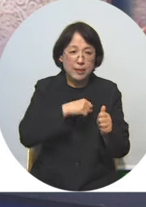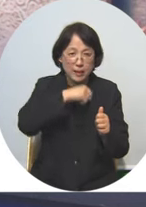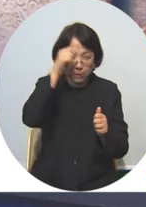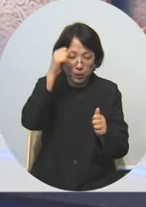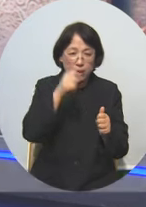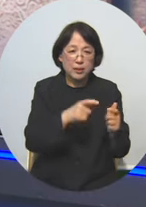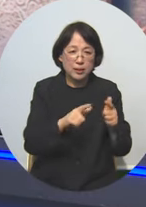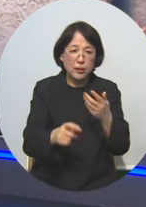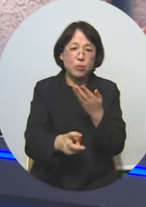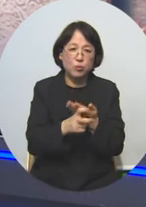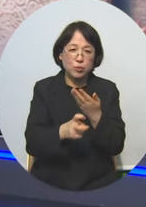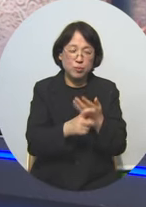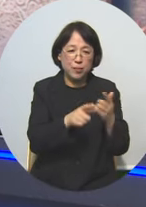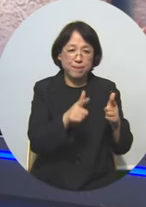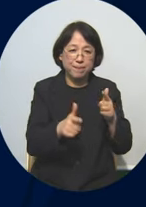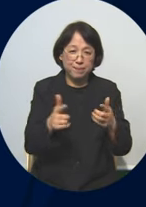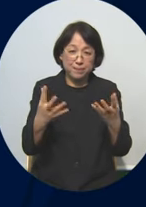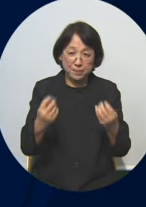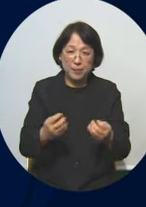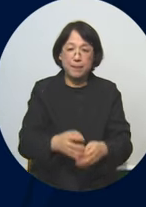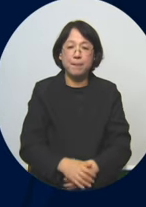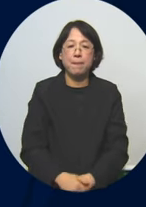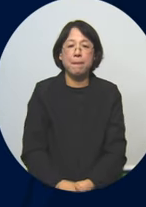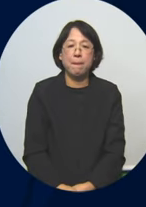김창규 기자입니다.